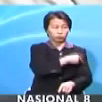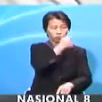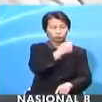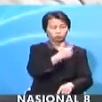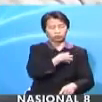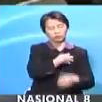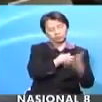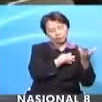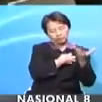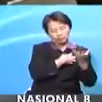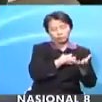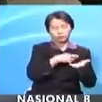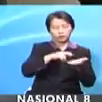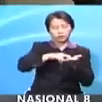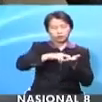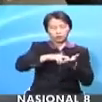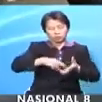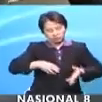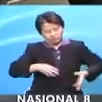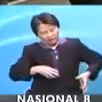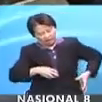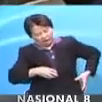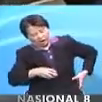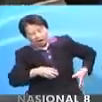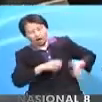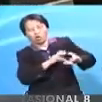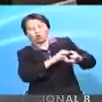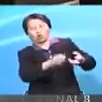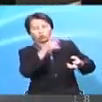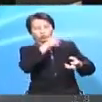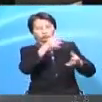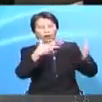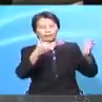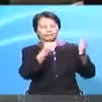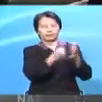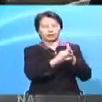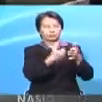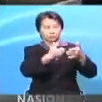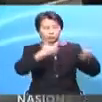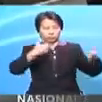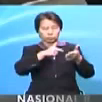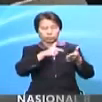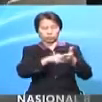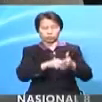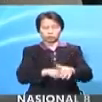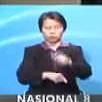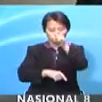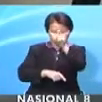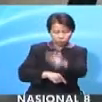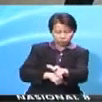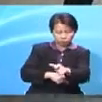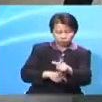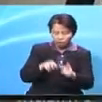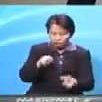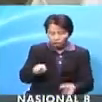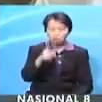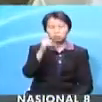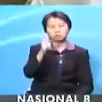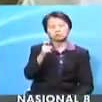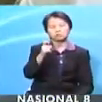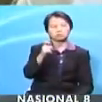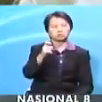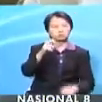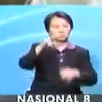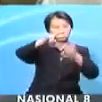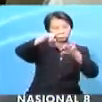jantung dan rawatan rusuk kiri retak akibat kemalangan sebelum ini bangsa bagaimanapun ditemui maut di